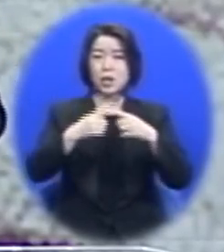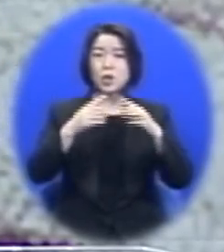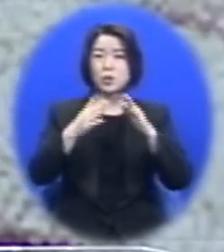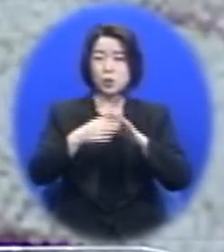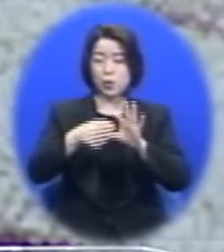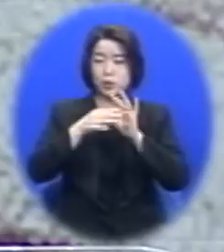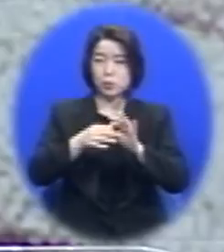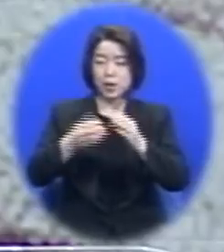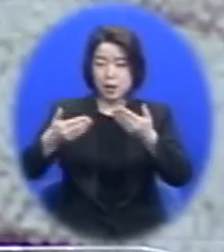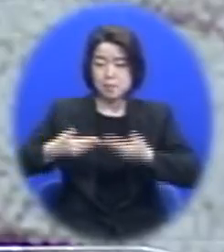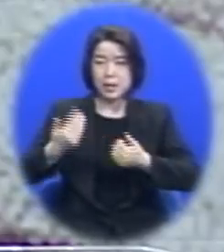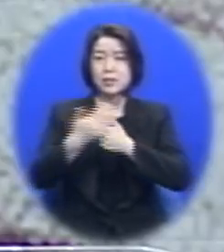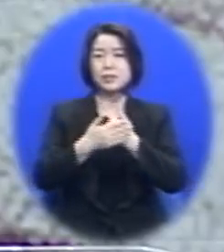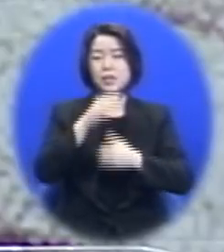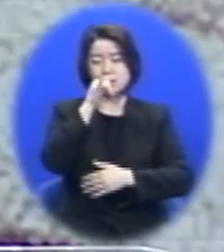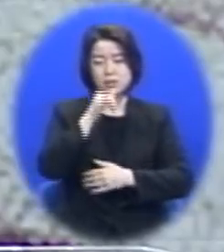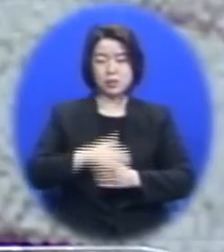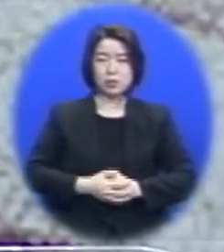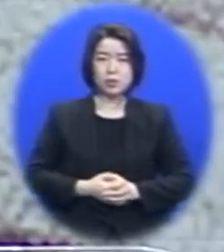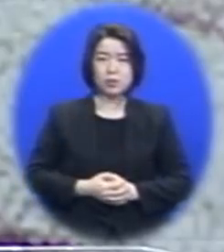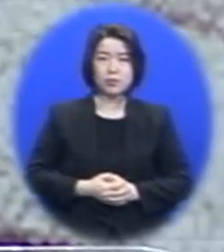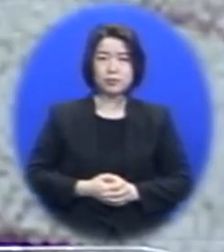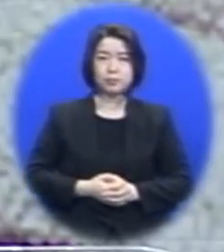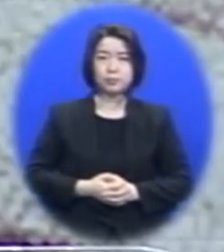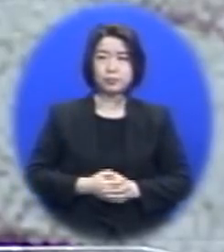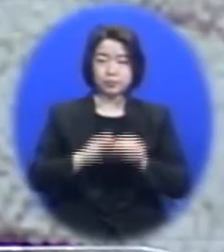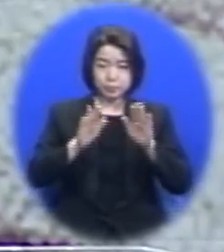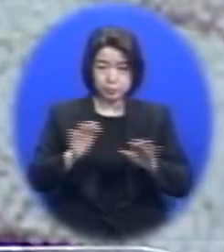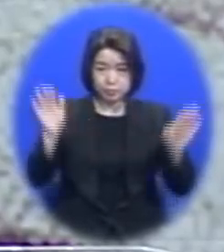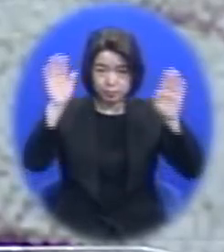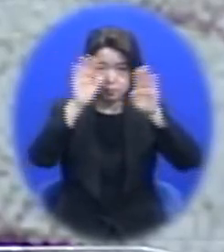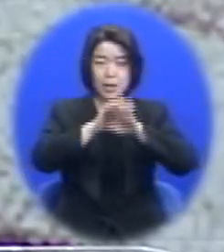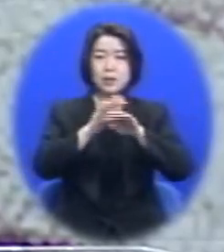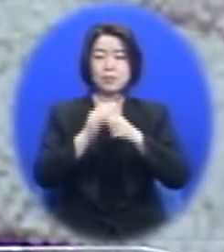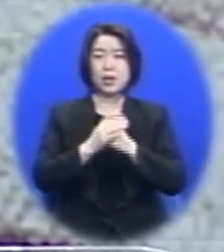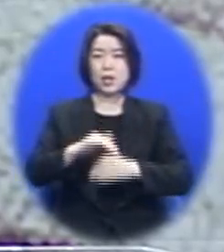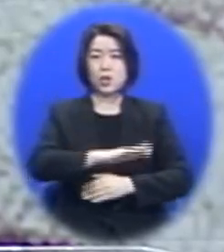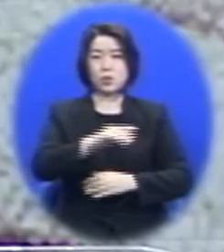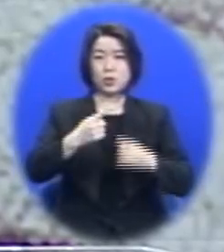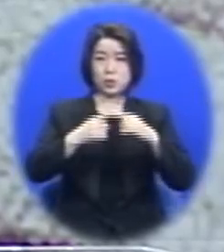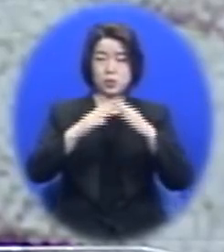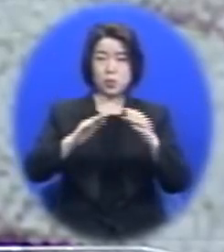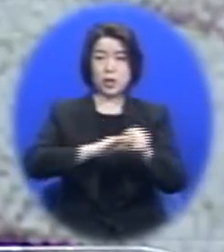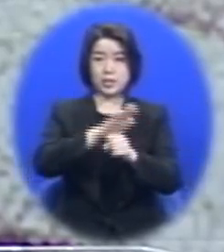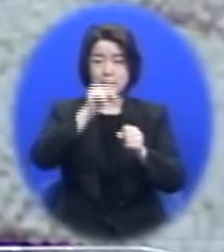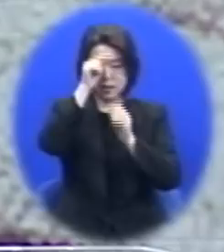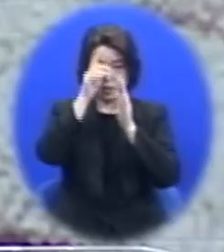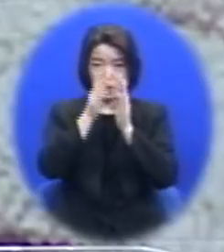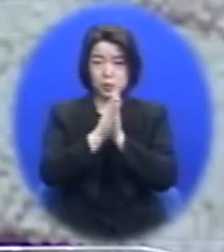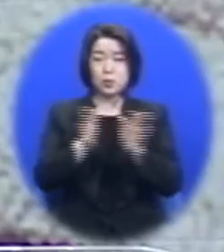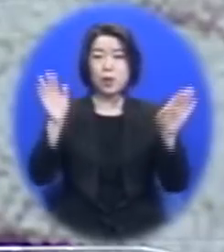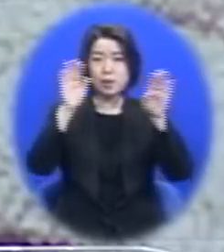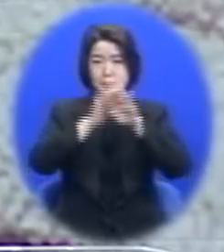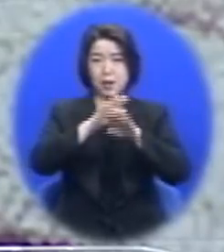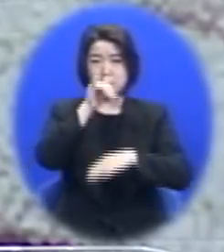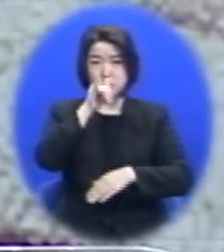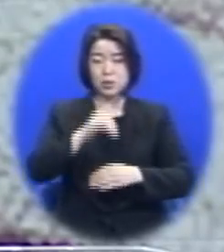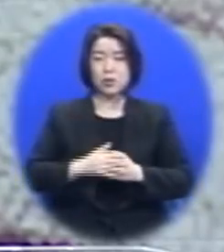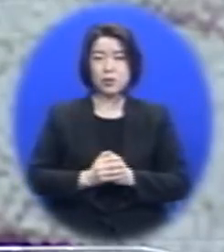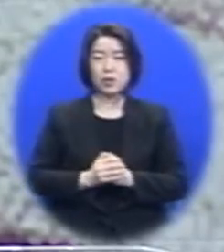받는 떤 예입니다 오늘 밤에 우리 교회 사랑 기도의 밤을 같습니다